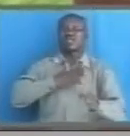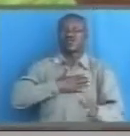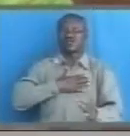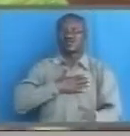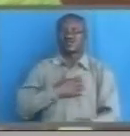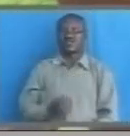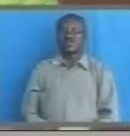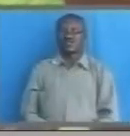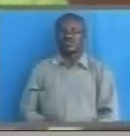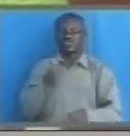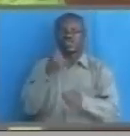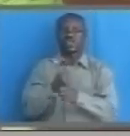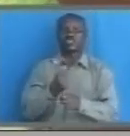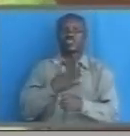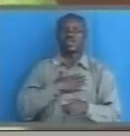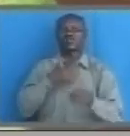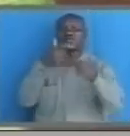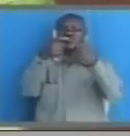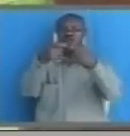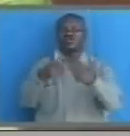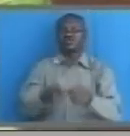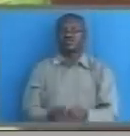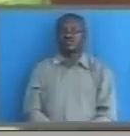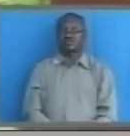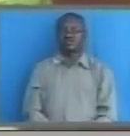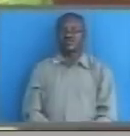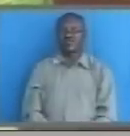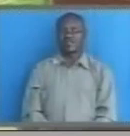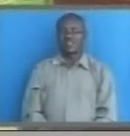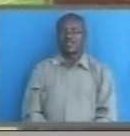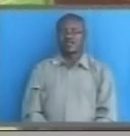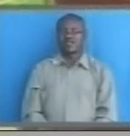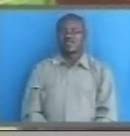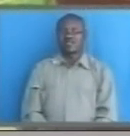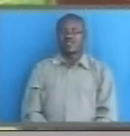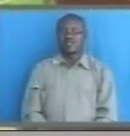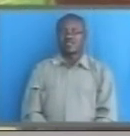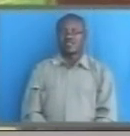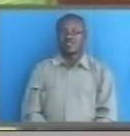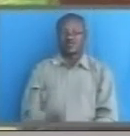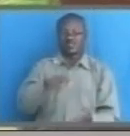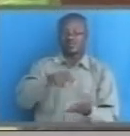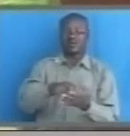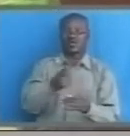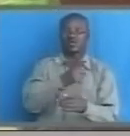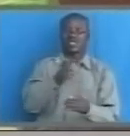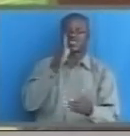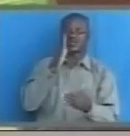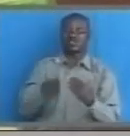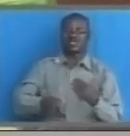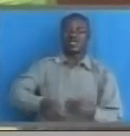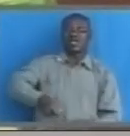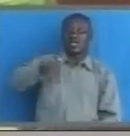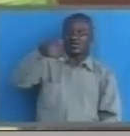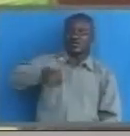uhasibu kwa hoo ninaposimama Pia katika Bunge hili kwa dakika hii za mwisho mwisho nachukua Fursa hii kuwapongeza